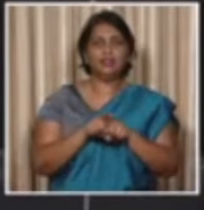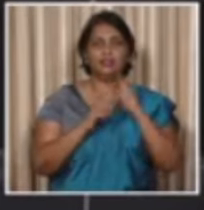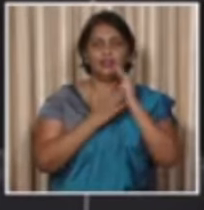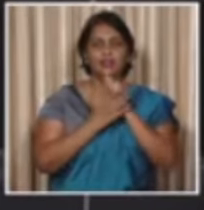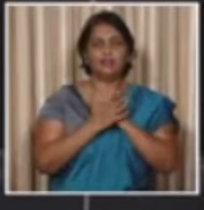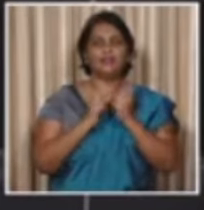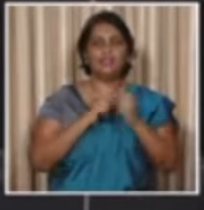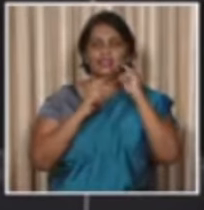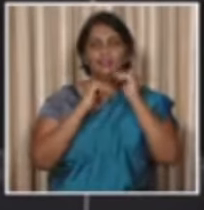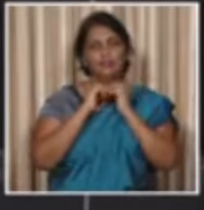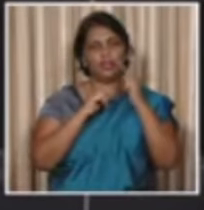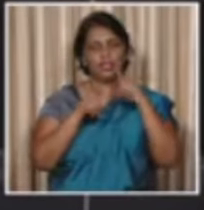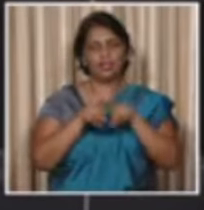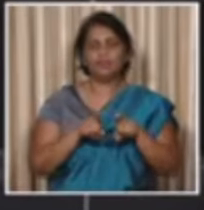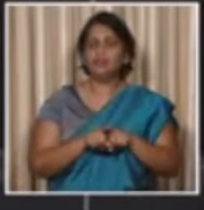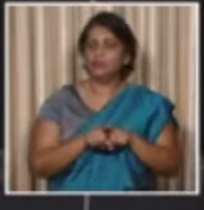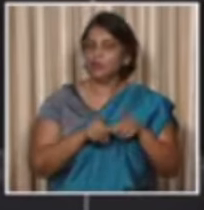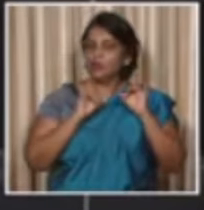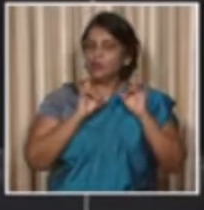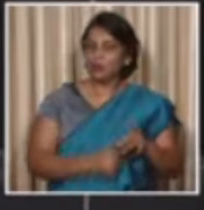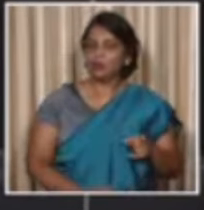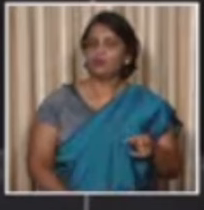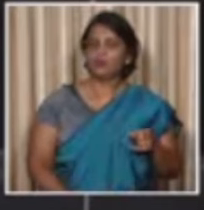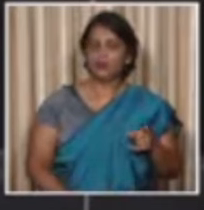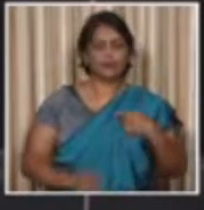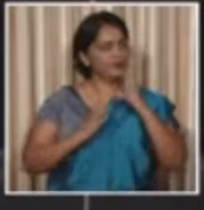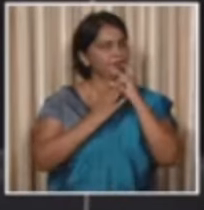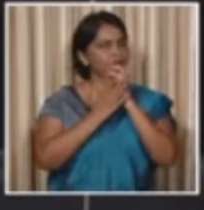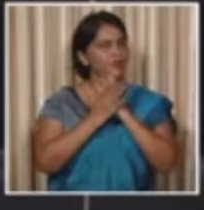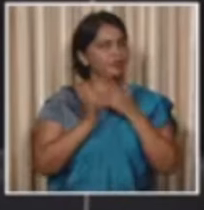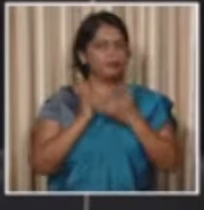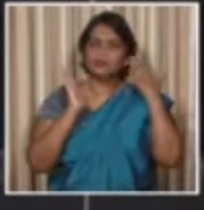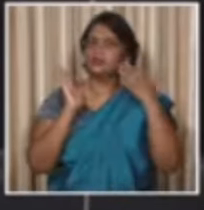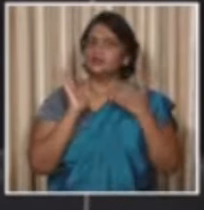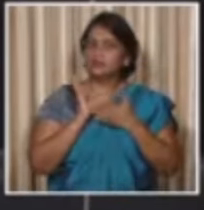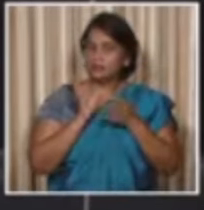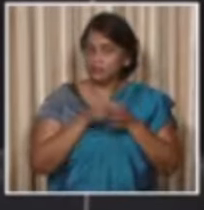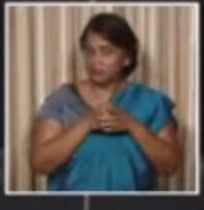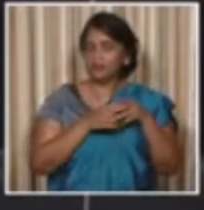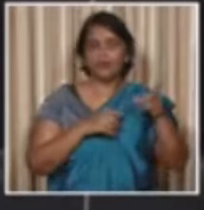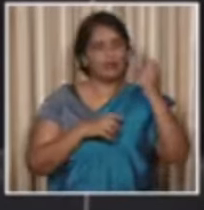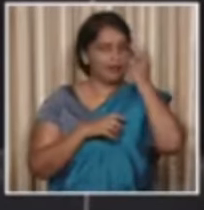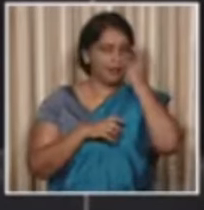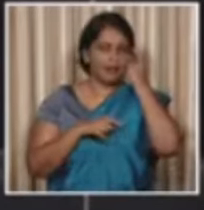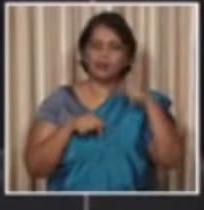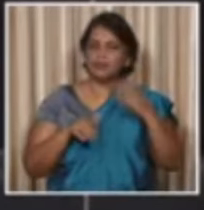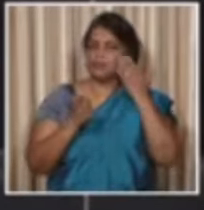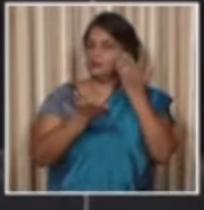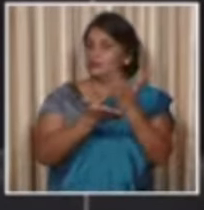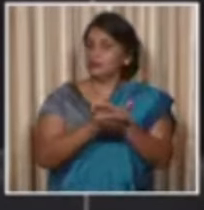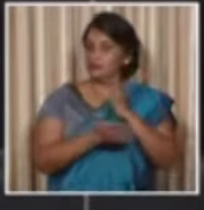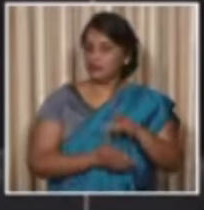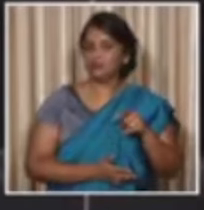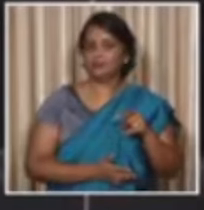ඒ නිසා කුමටද මේ ව්‍යවස්ථාදායක සභාවේ යෝජනාවාද ඉදිරිපත් කරන්න